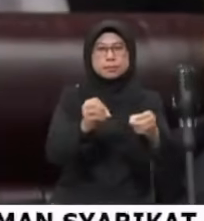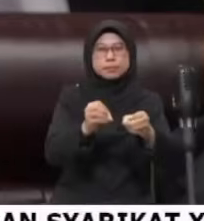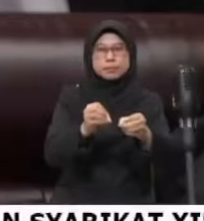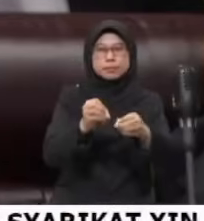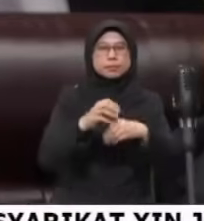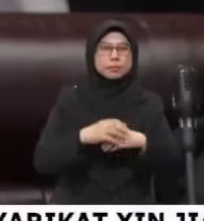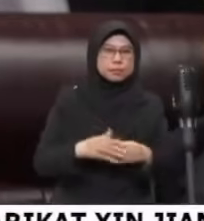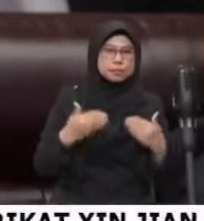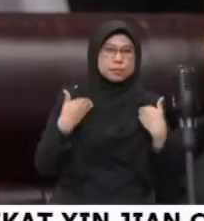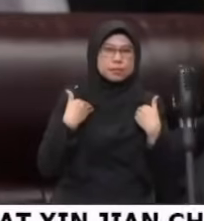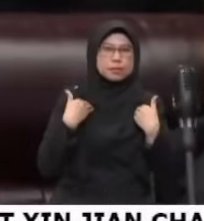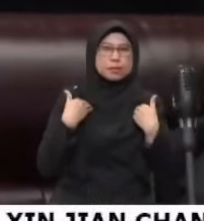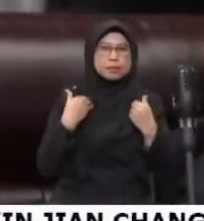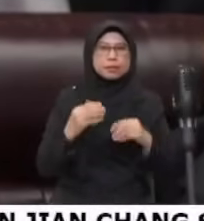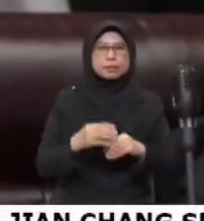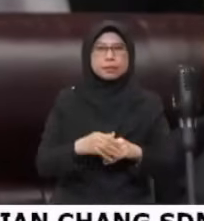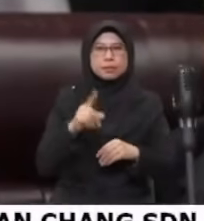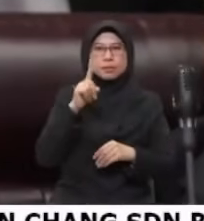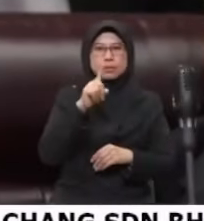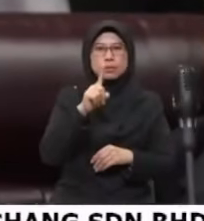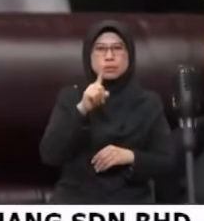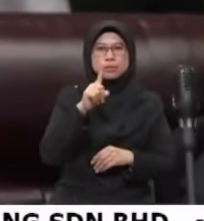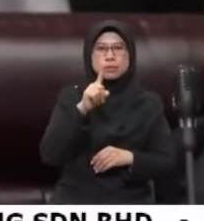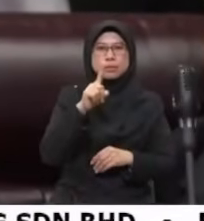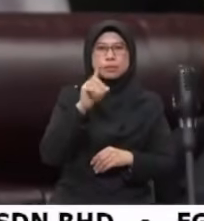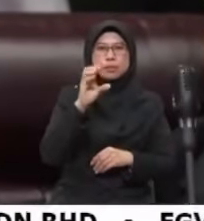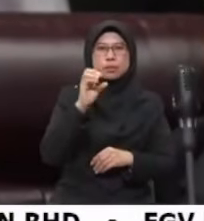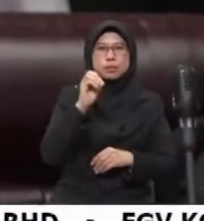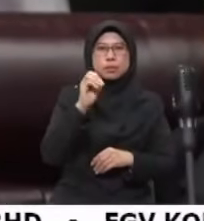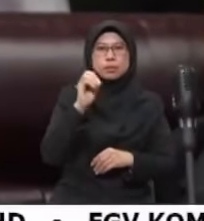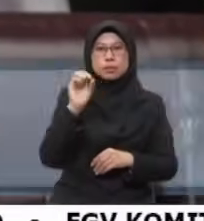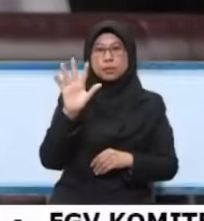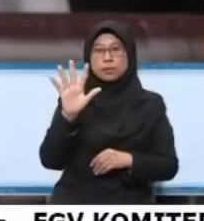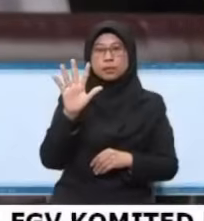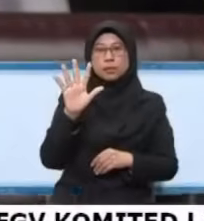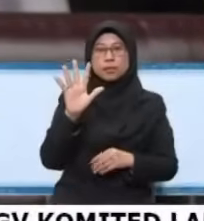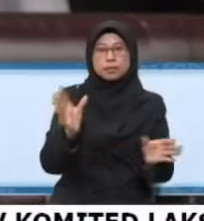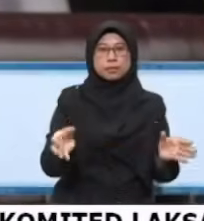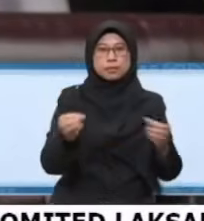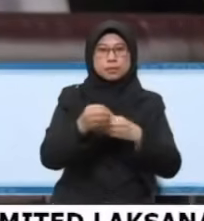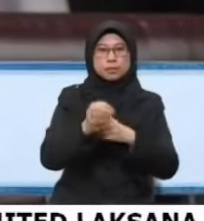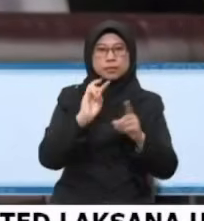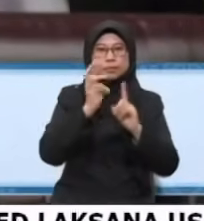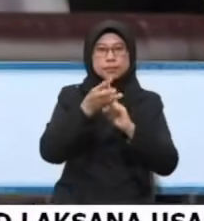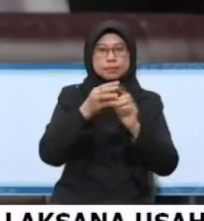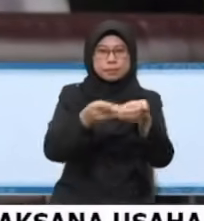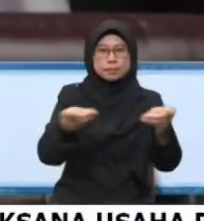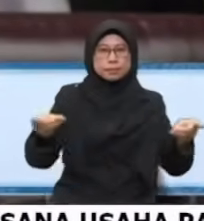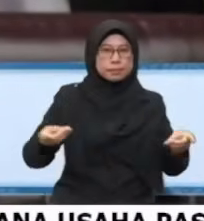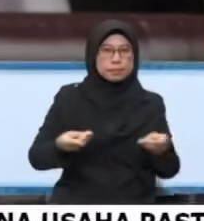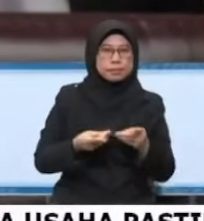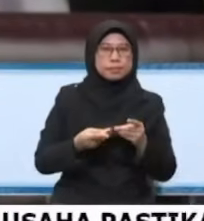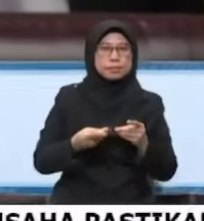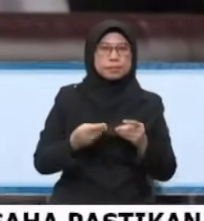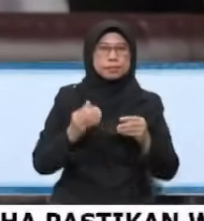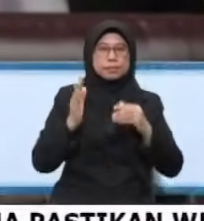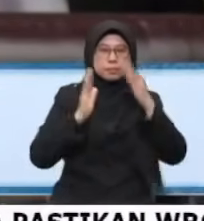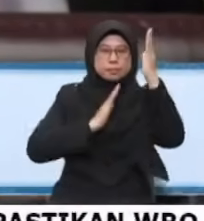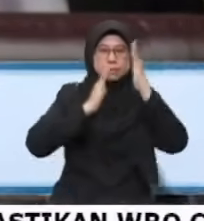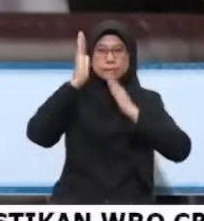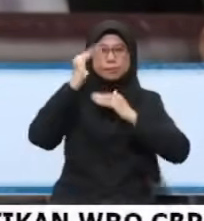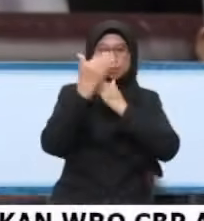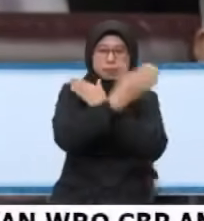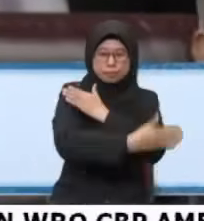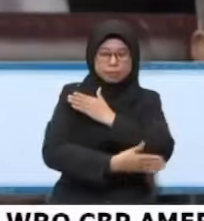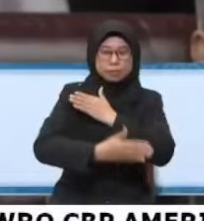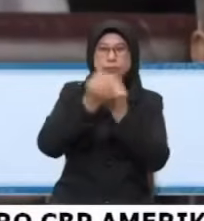sebanyak 105 buah pejabat kebajikan masyarakat daerah di seluruh negara yang sentiasa